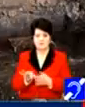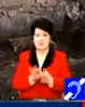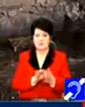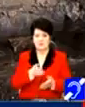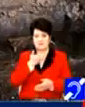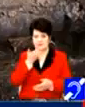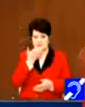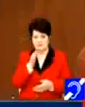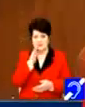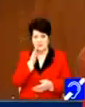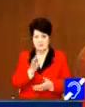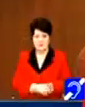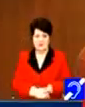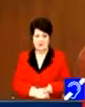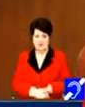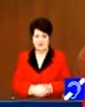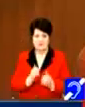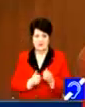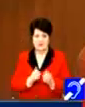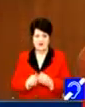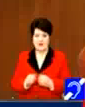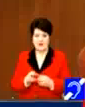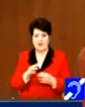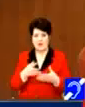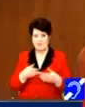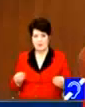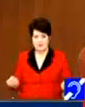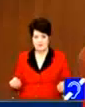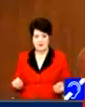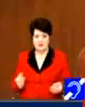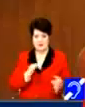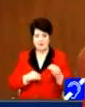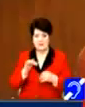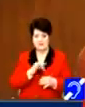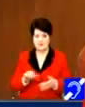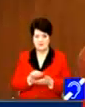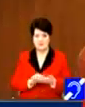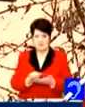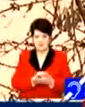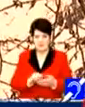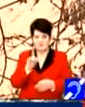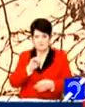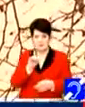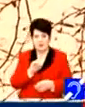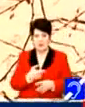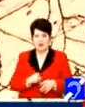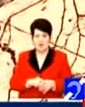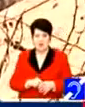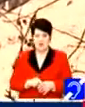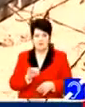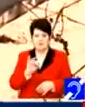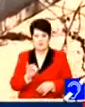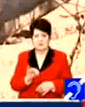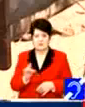че ва пермите время. Фикари привовары дискутем, сау тоанны, ке лесара, че стасфалт харин, спуни, темпорар. Лесаре, ши,